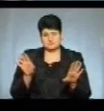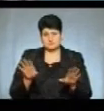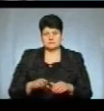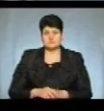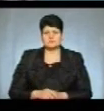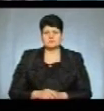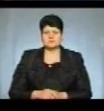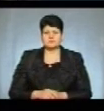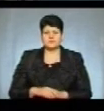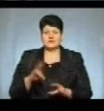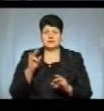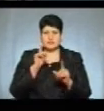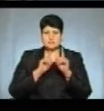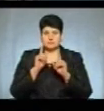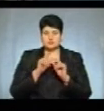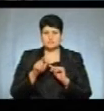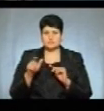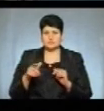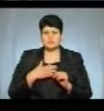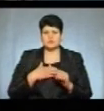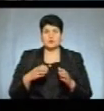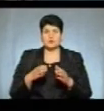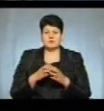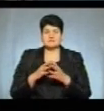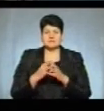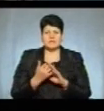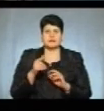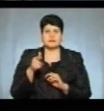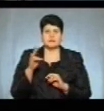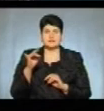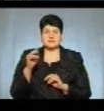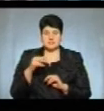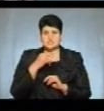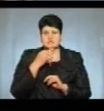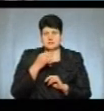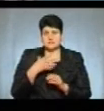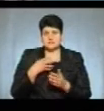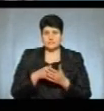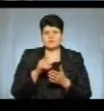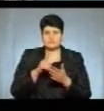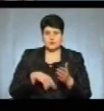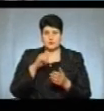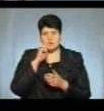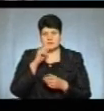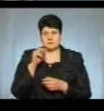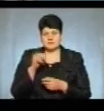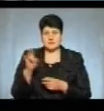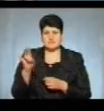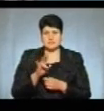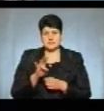На зборах парафіяльних нашої громади в селі Гніздичному засвідчили свою вірність Українській Православній